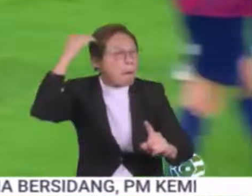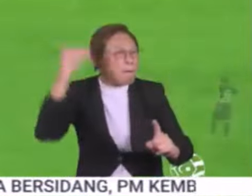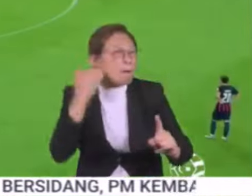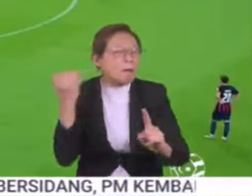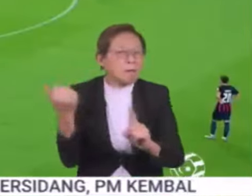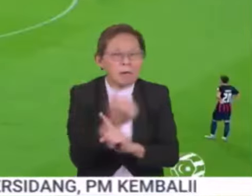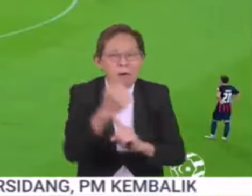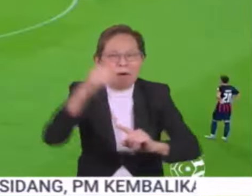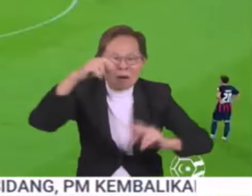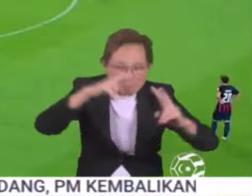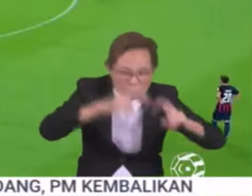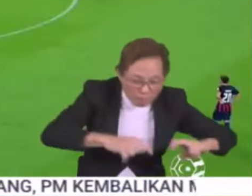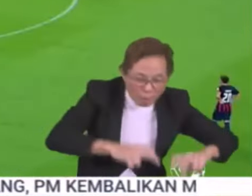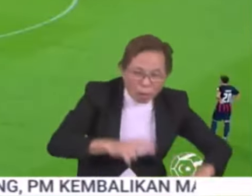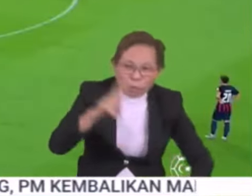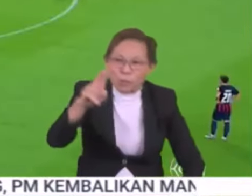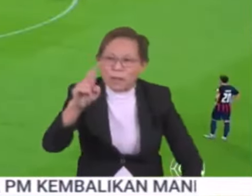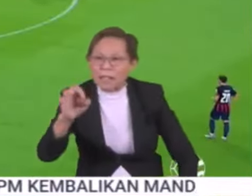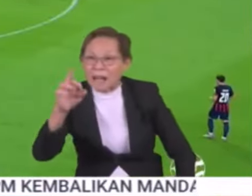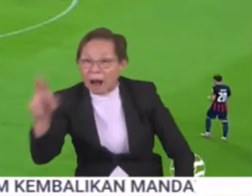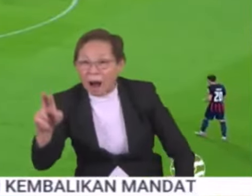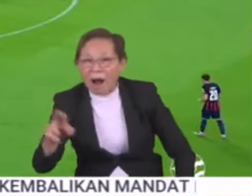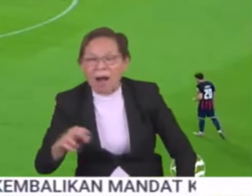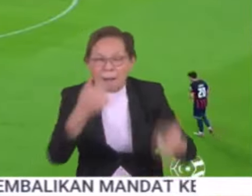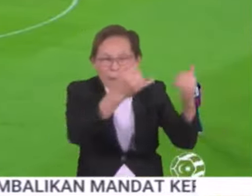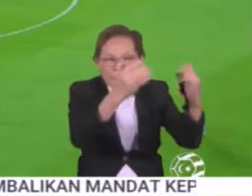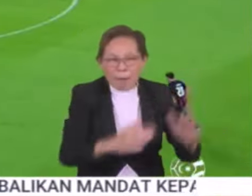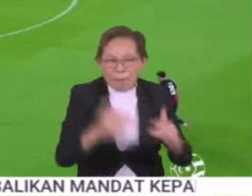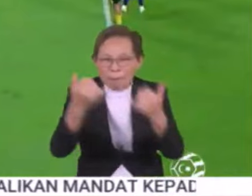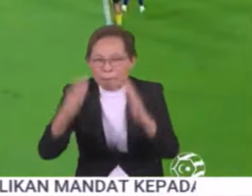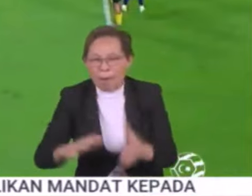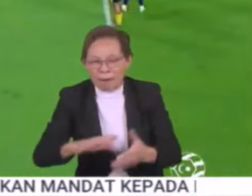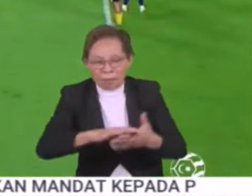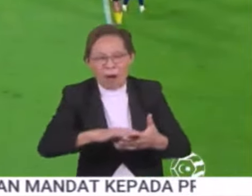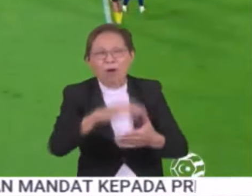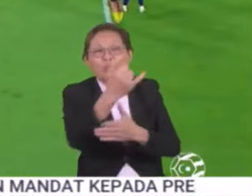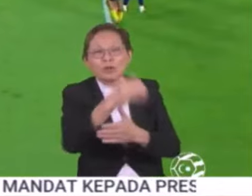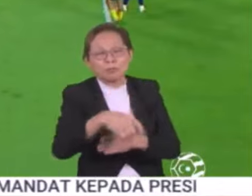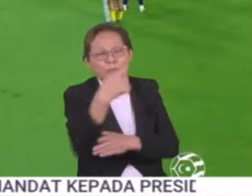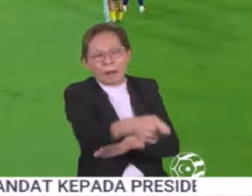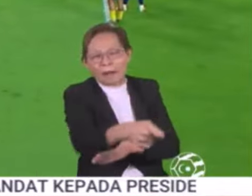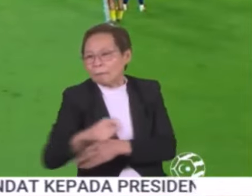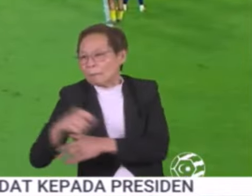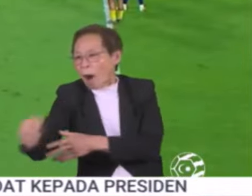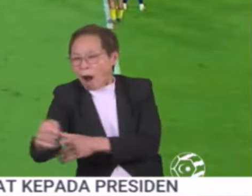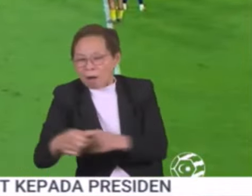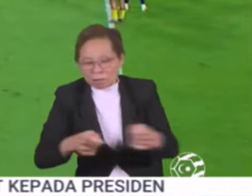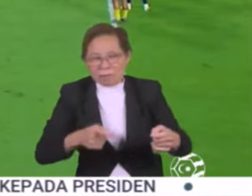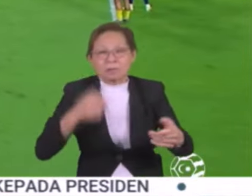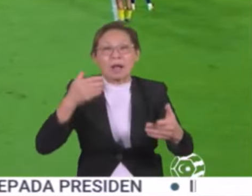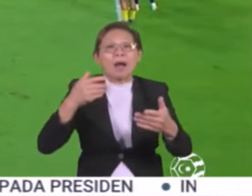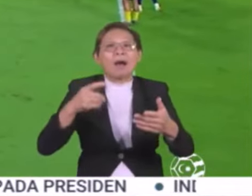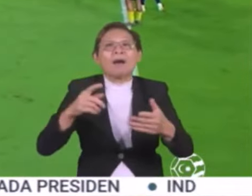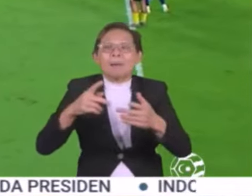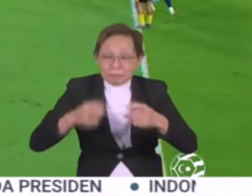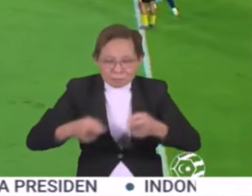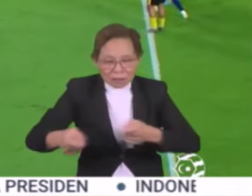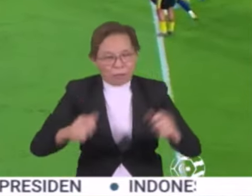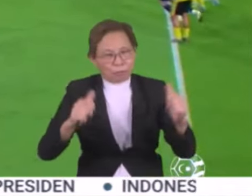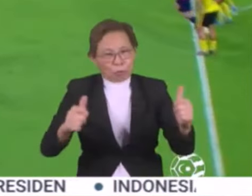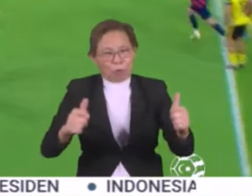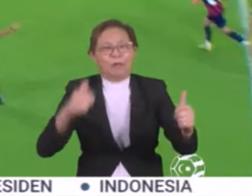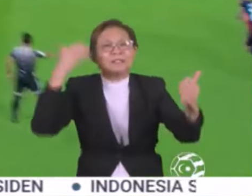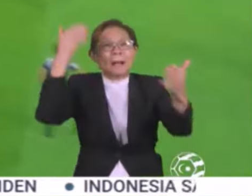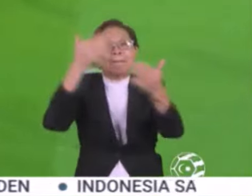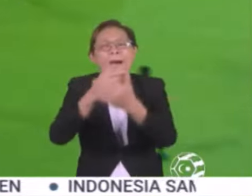Tanpa penilaian VAR, kedua-dua pemain hanya dilayangkan kad kuning dan keadaan kembali terkawal hingga whistle penamat